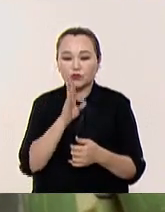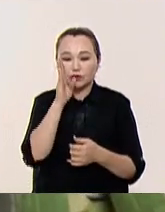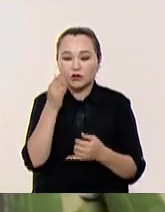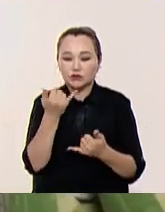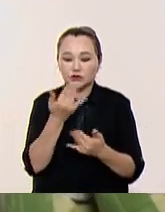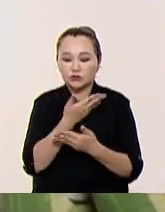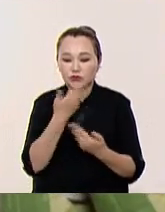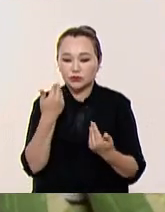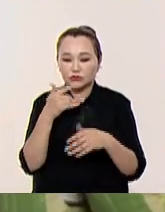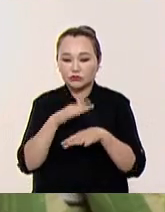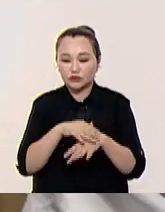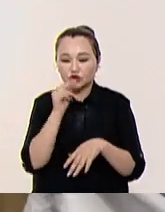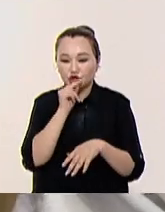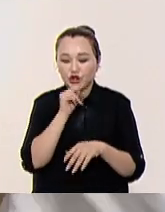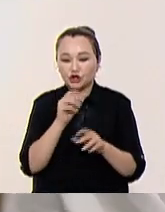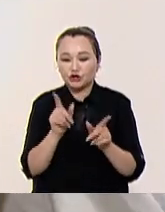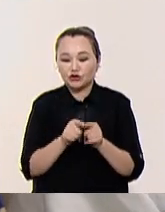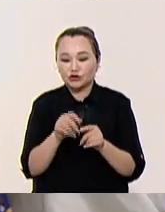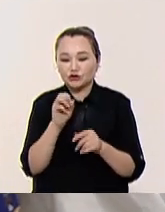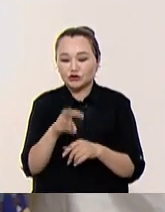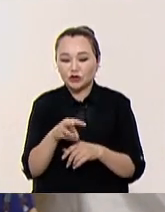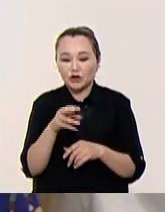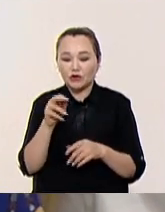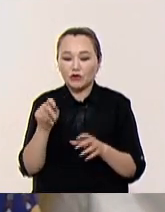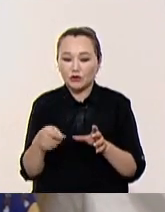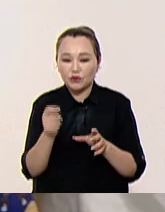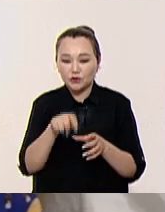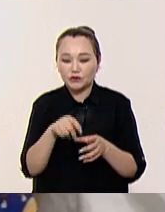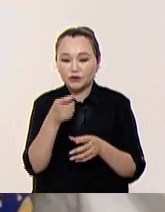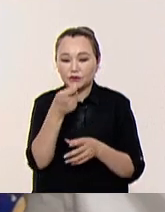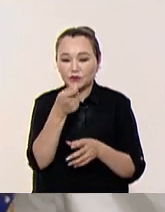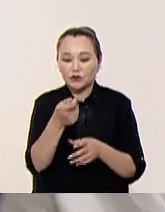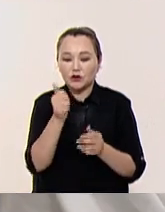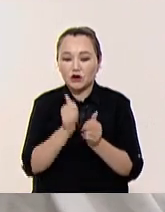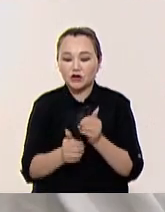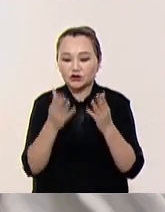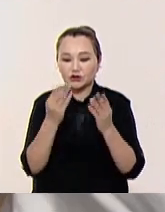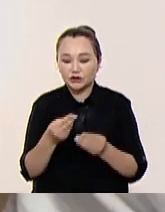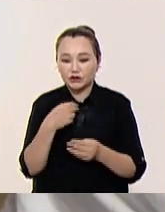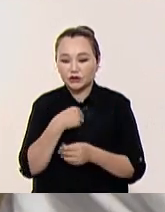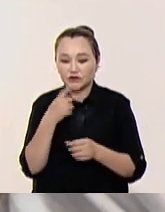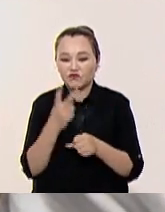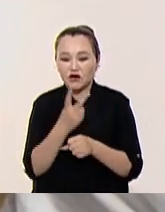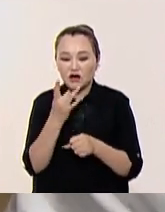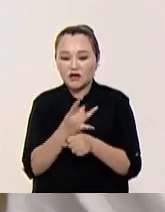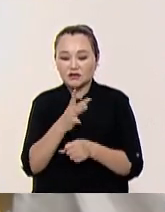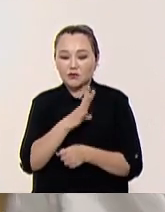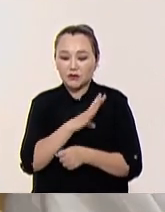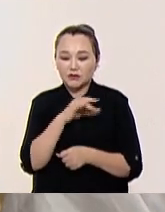нету. Чай не с чем пить. Ложат, ну, понемногу, каждый день. Я вот два раза была,